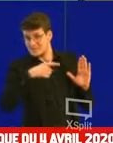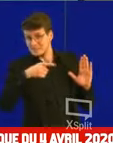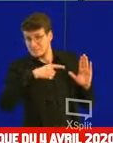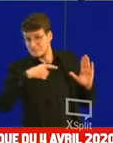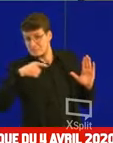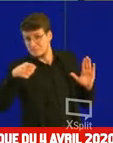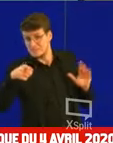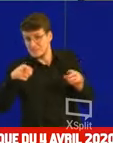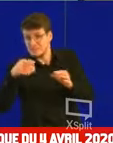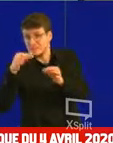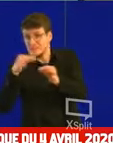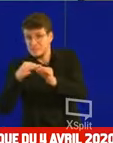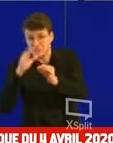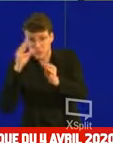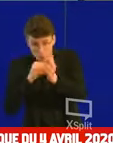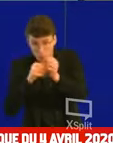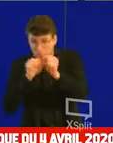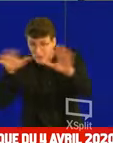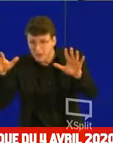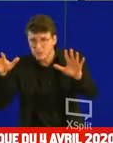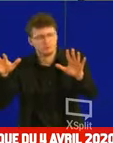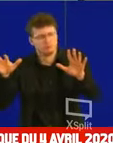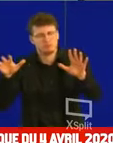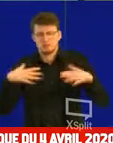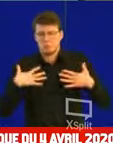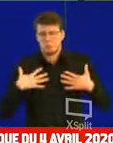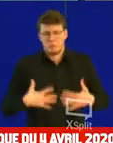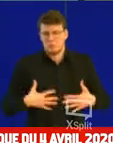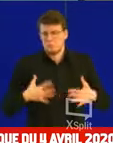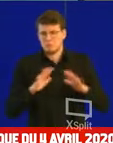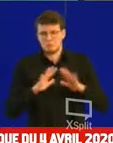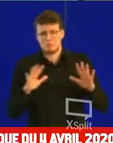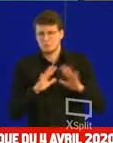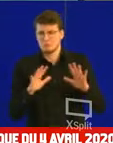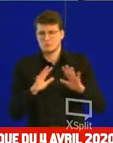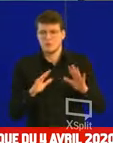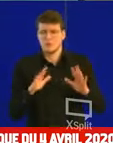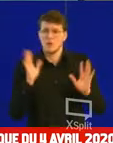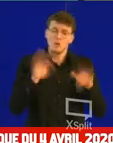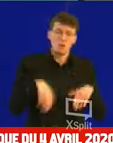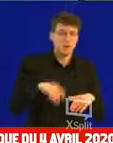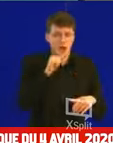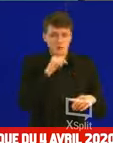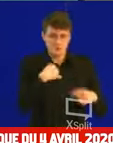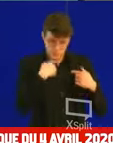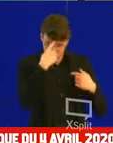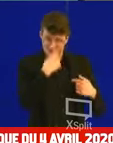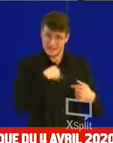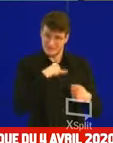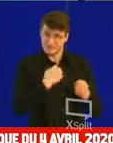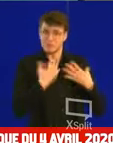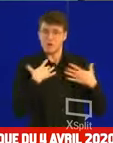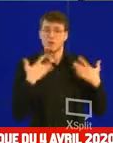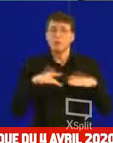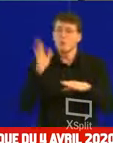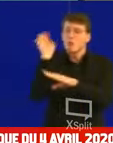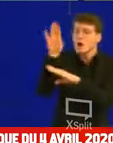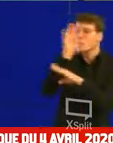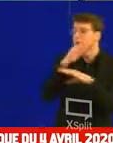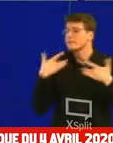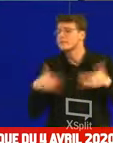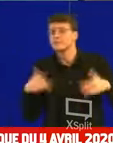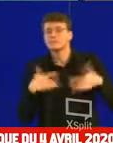mi-temps du mac do i dreamed sillon de salade de riz gosford i dreamed of stanford ou d'un canon de